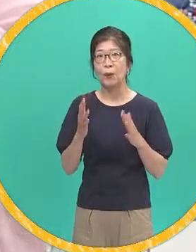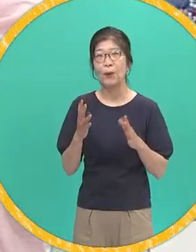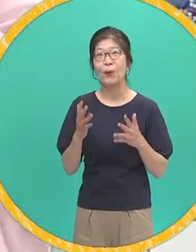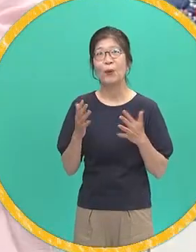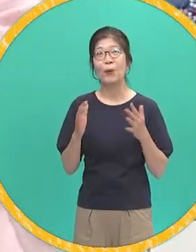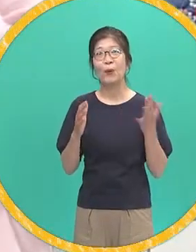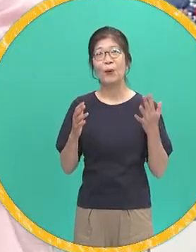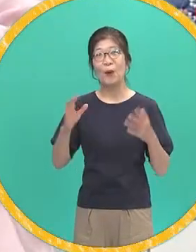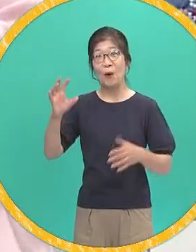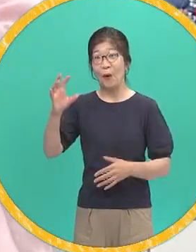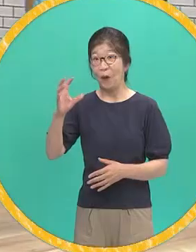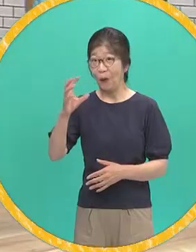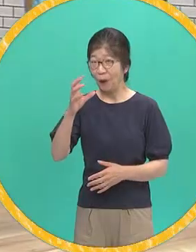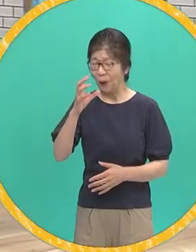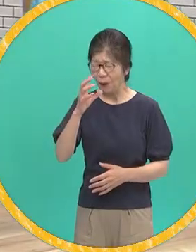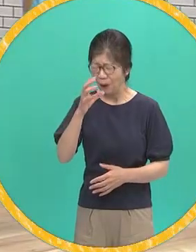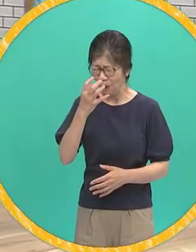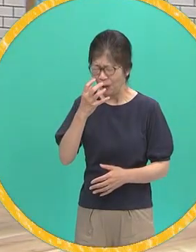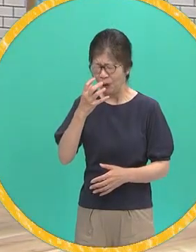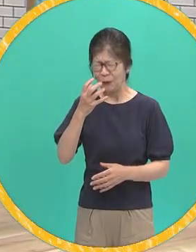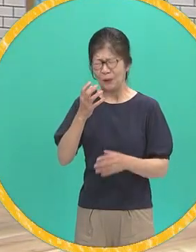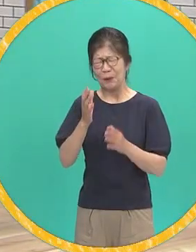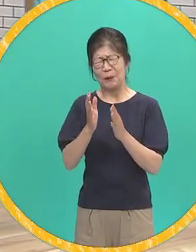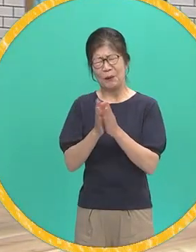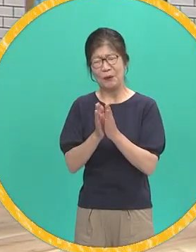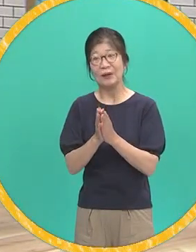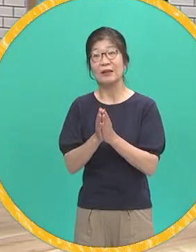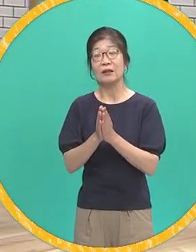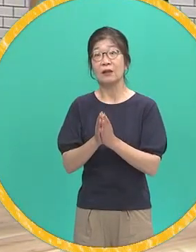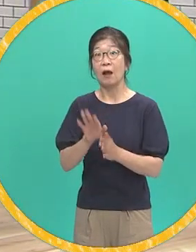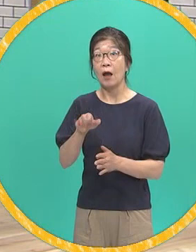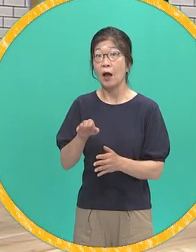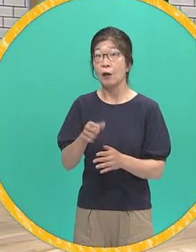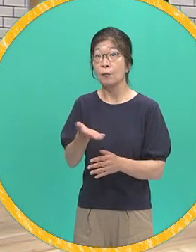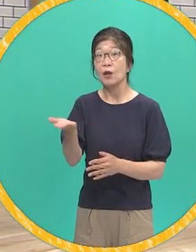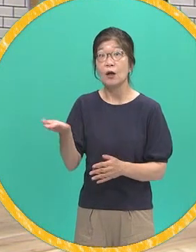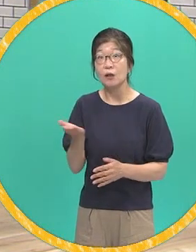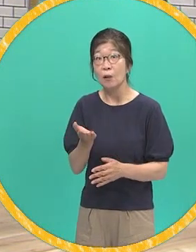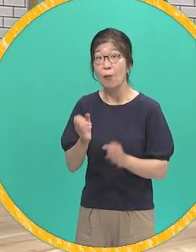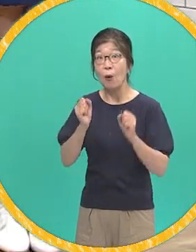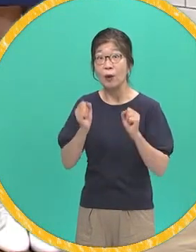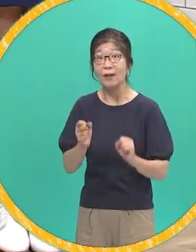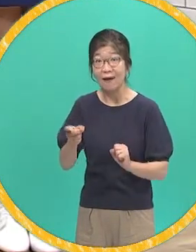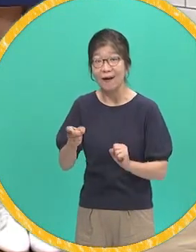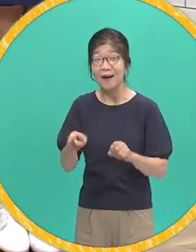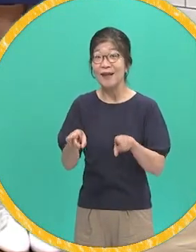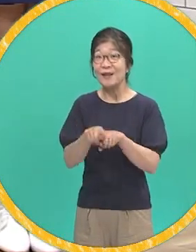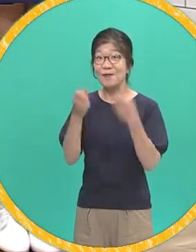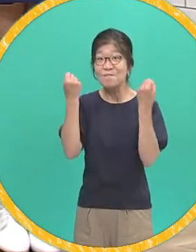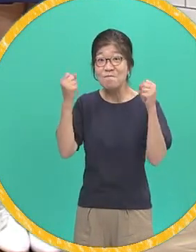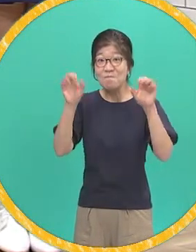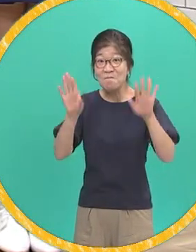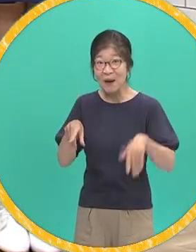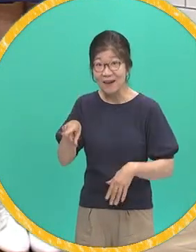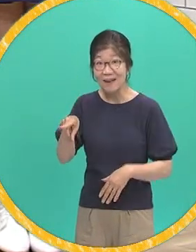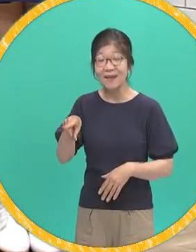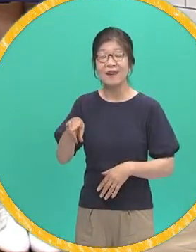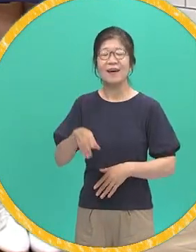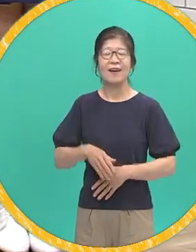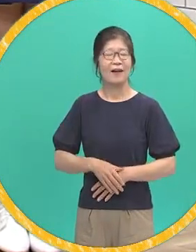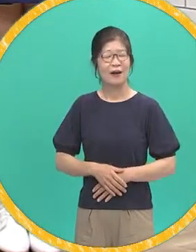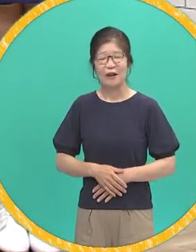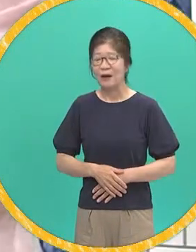かっこよすぎますもうすごい皆さんいましたの中に新人さんもいました